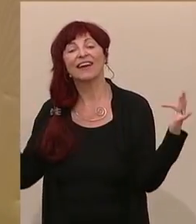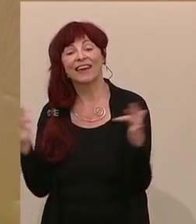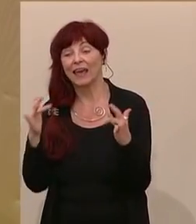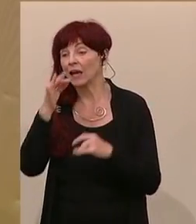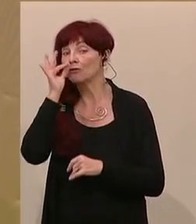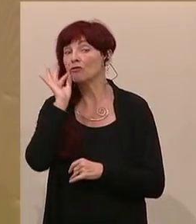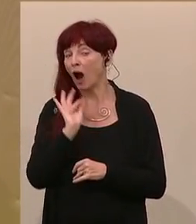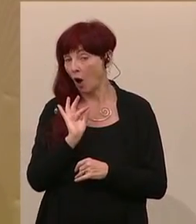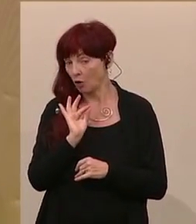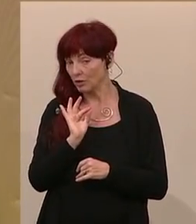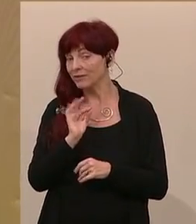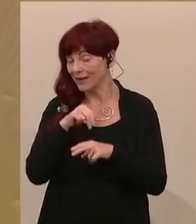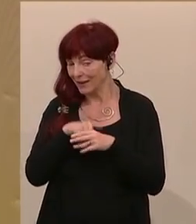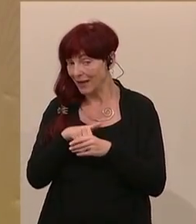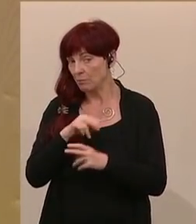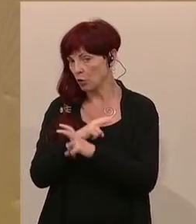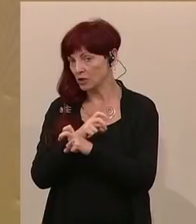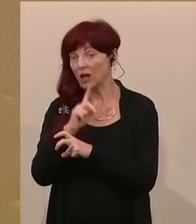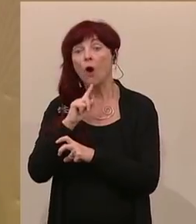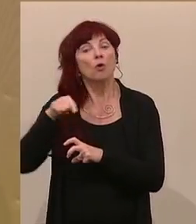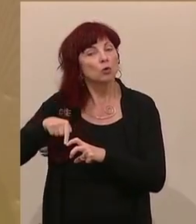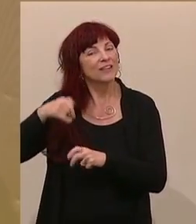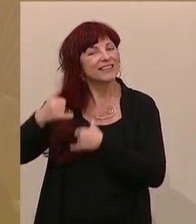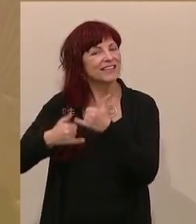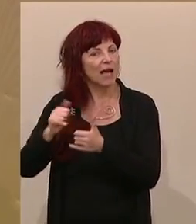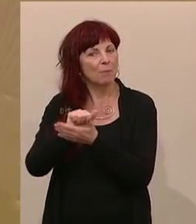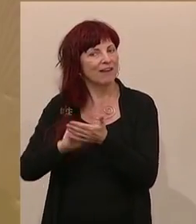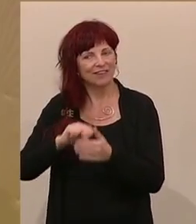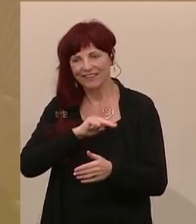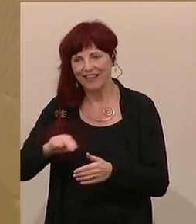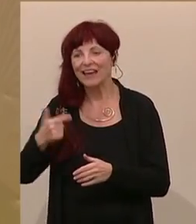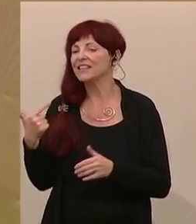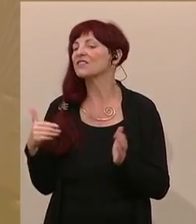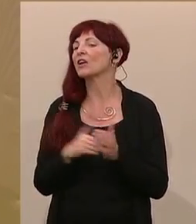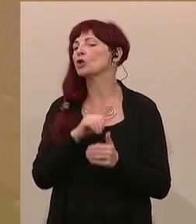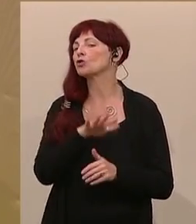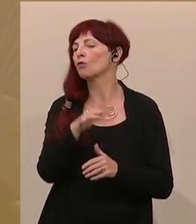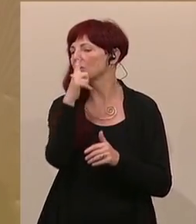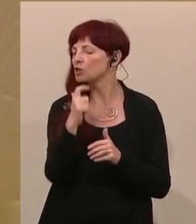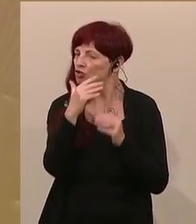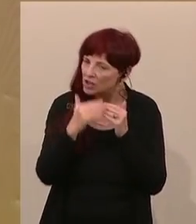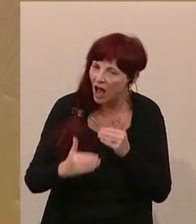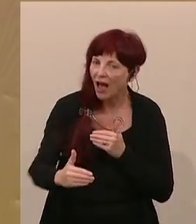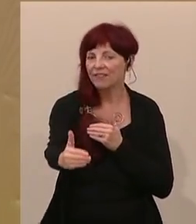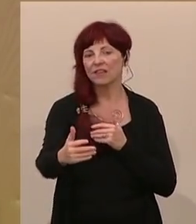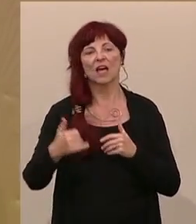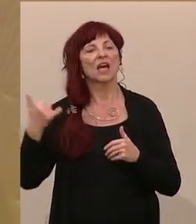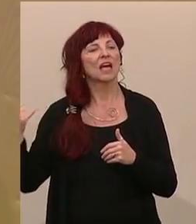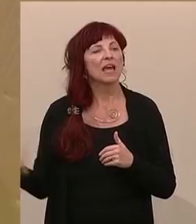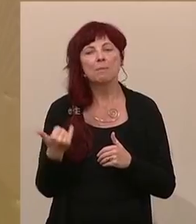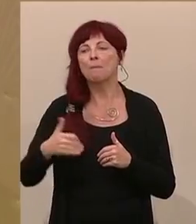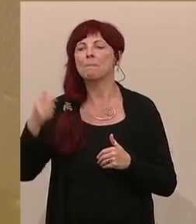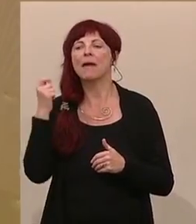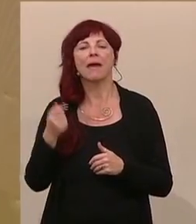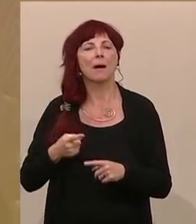nur am Jahresanfang, sondern schon die letzten 3 Jahre besonders, seit 2015, der Anstieg auf Vermessendelikten, Übergriffe